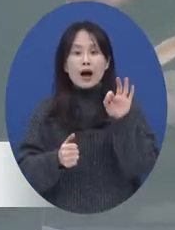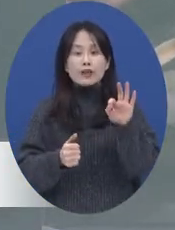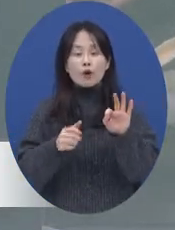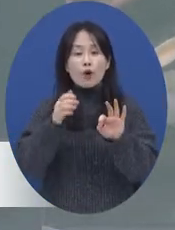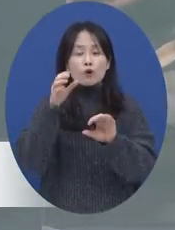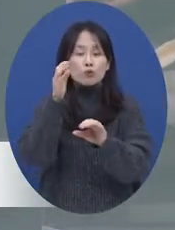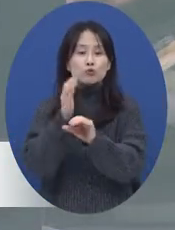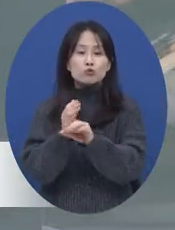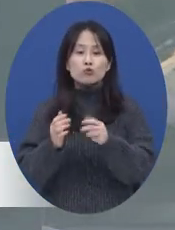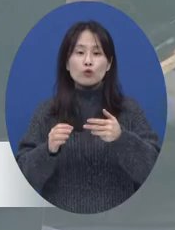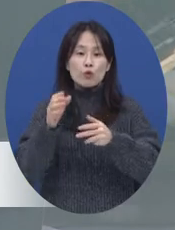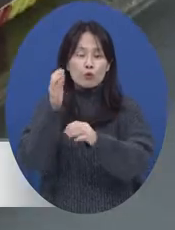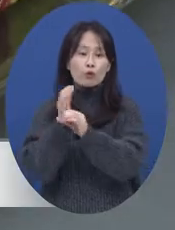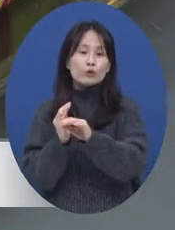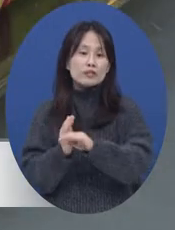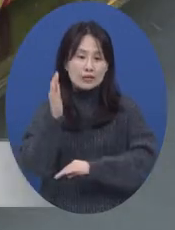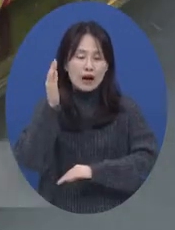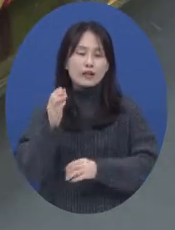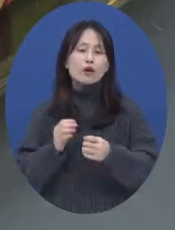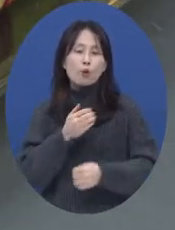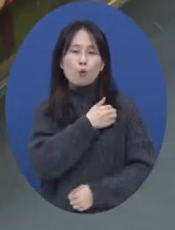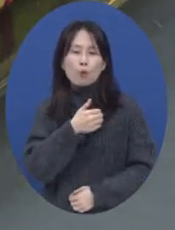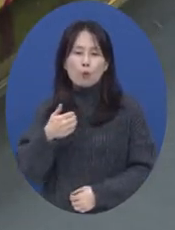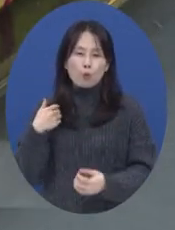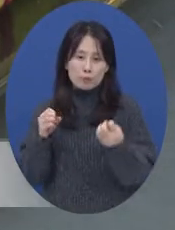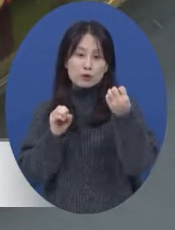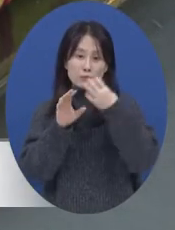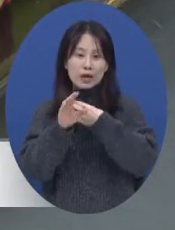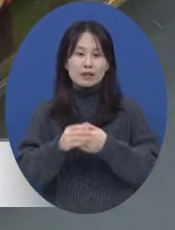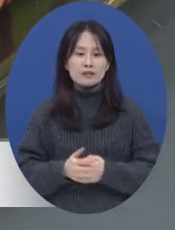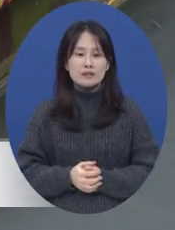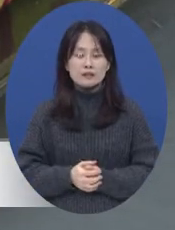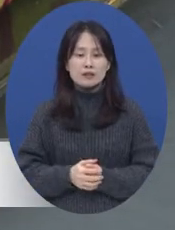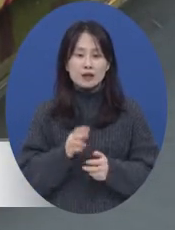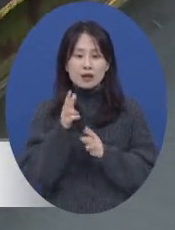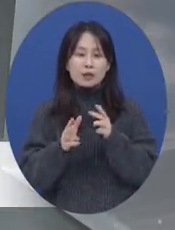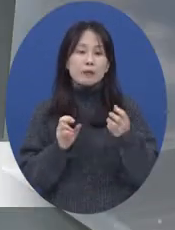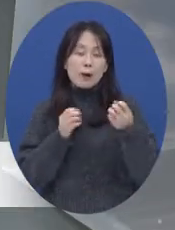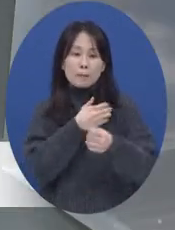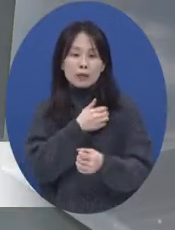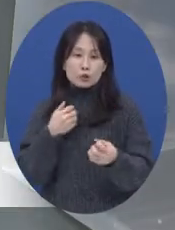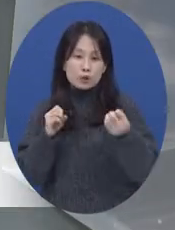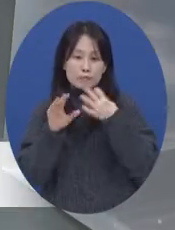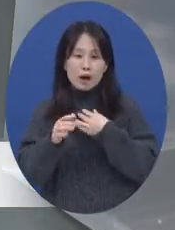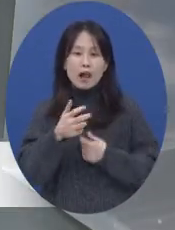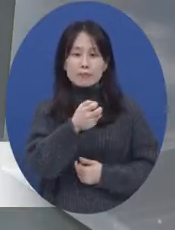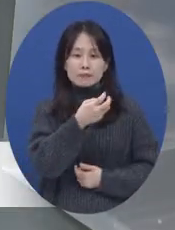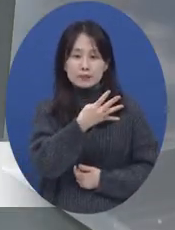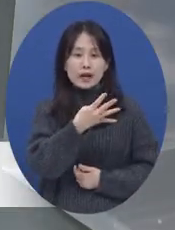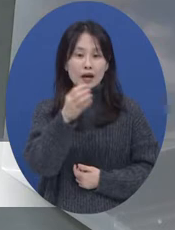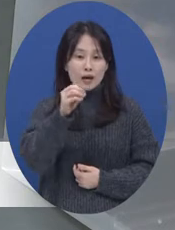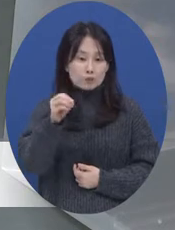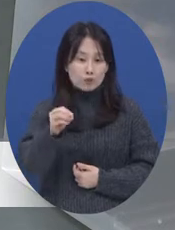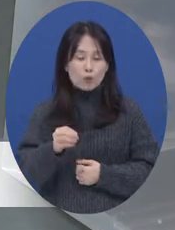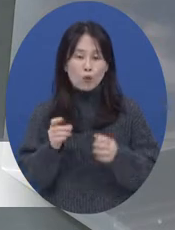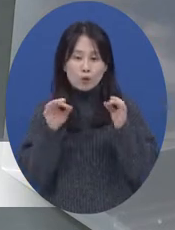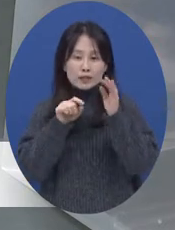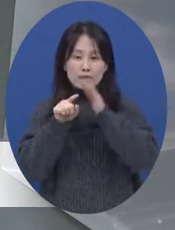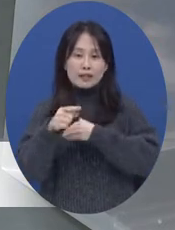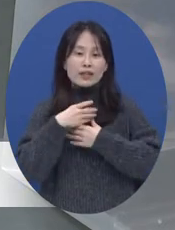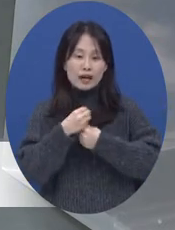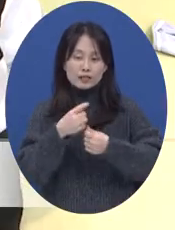8곳 이상이 만족한다는 반응을 보였습니다 사업의 만족한다는 응답은 84% 찾아가는